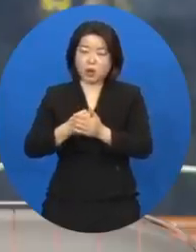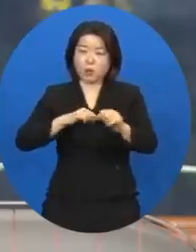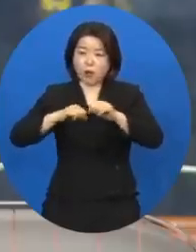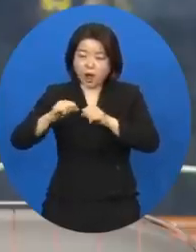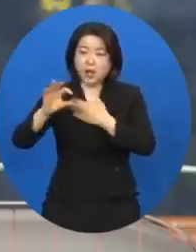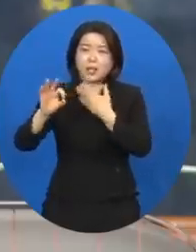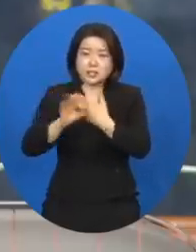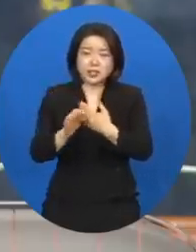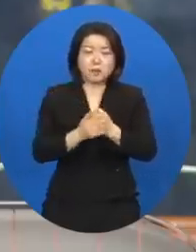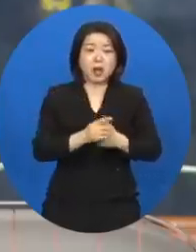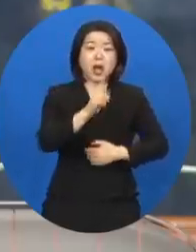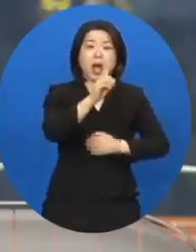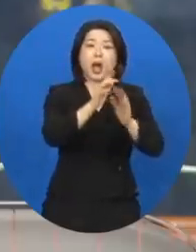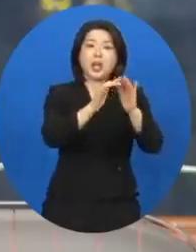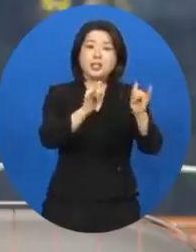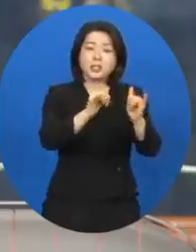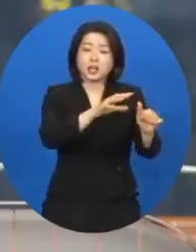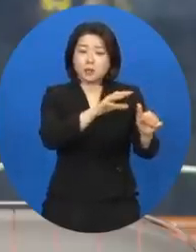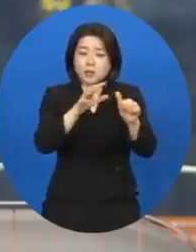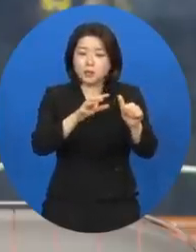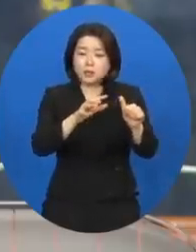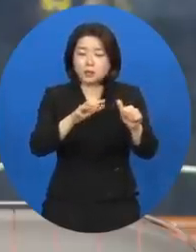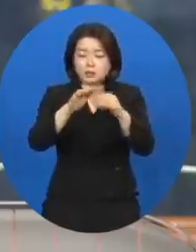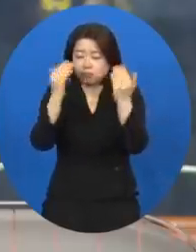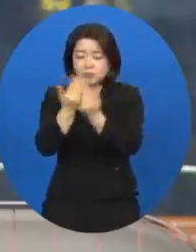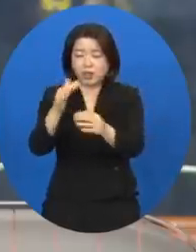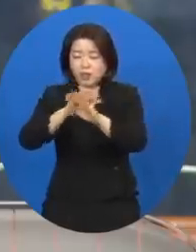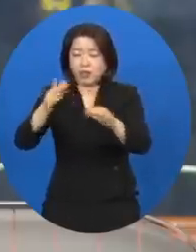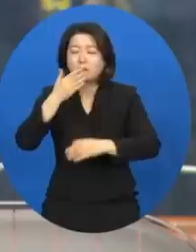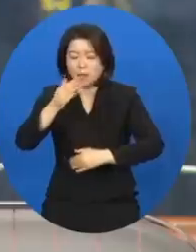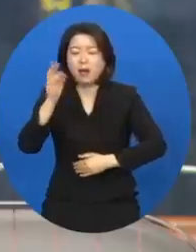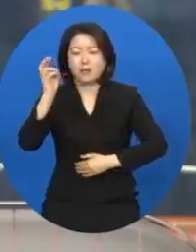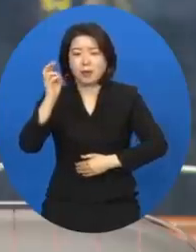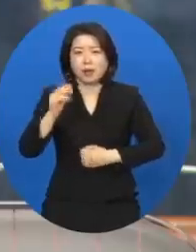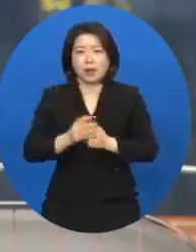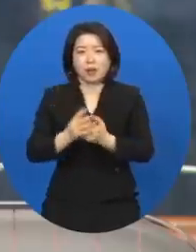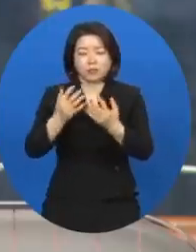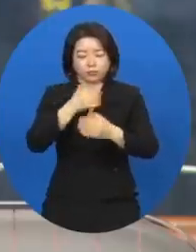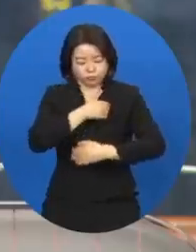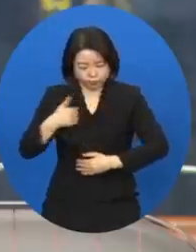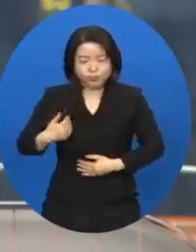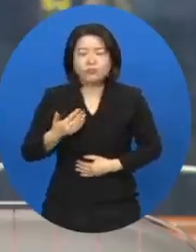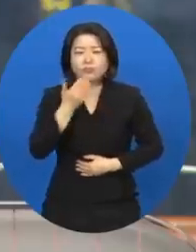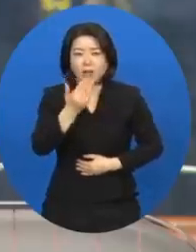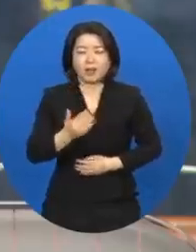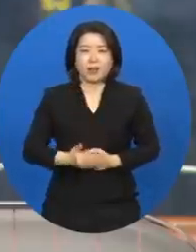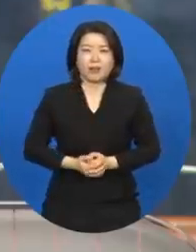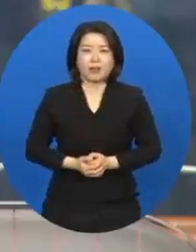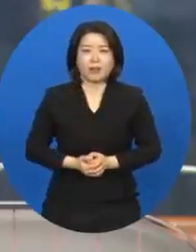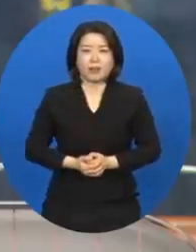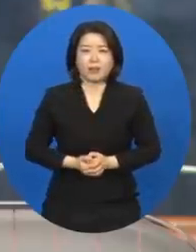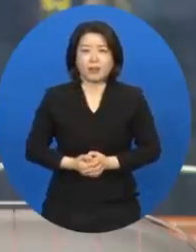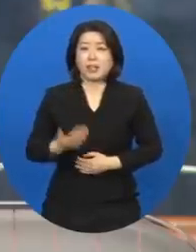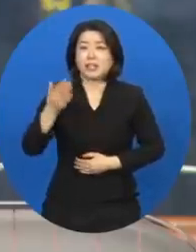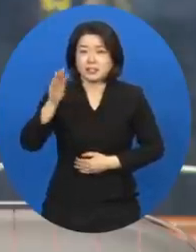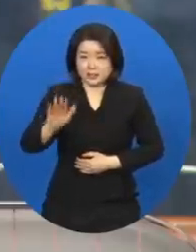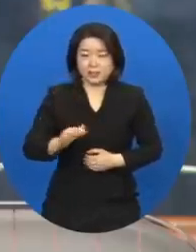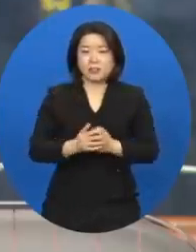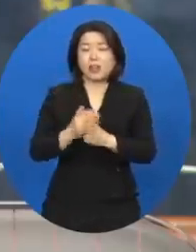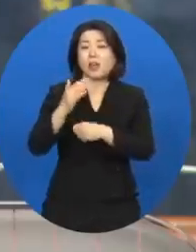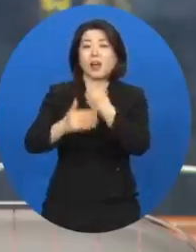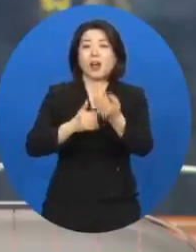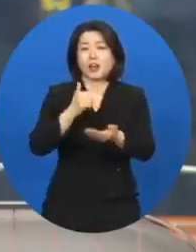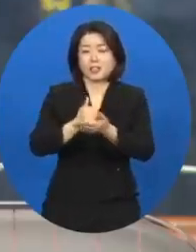통해서도 우리 교회 부채는 해결하실 수 있으셨을 거예요. 얼마든지 그렇게 하실 수 있죠. 그런데